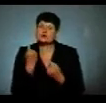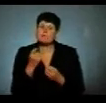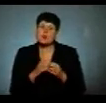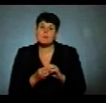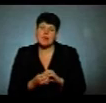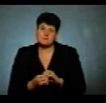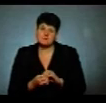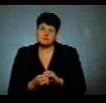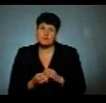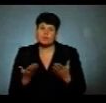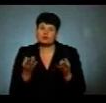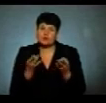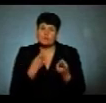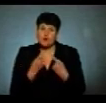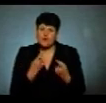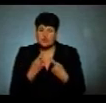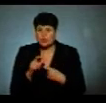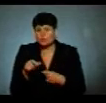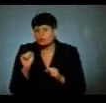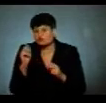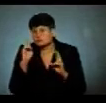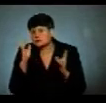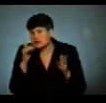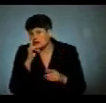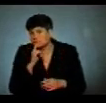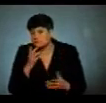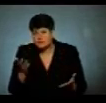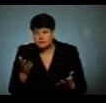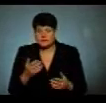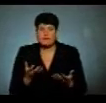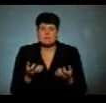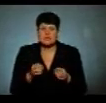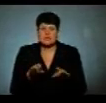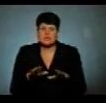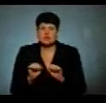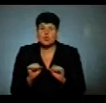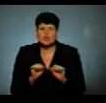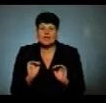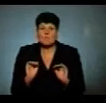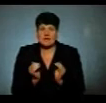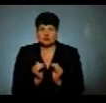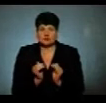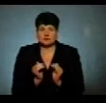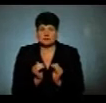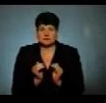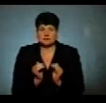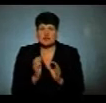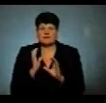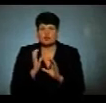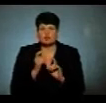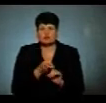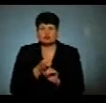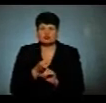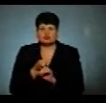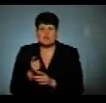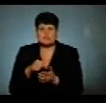яку потрібно говорити, яку люди можуть не знати або не розуміти. Прийнято рішення уряду, яке обмежує автобусне сполучення між